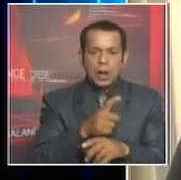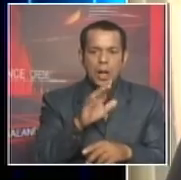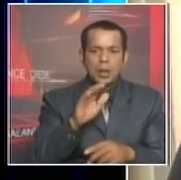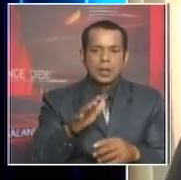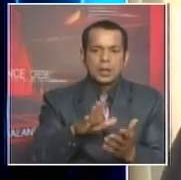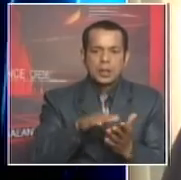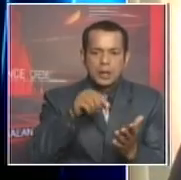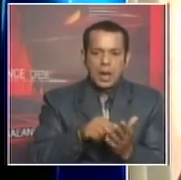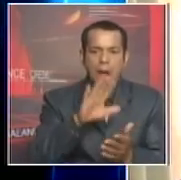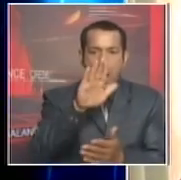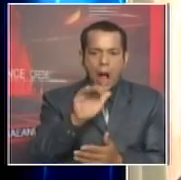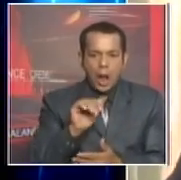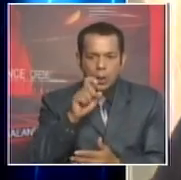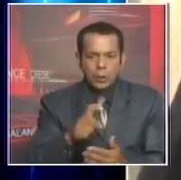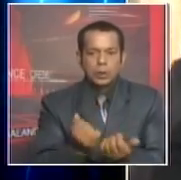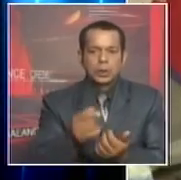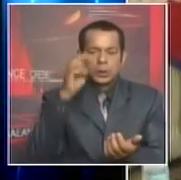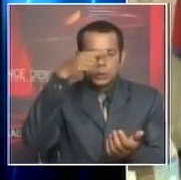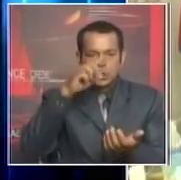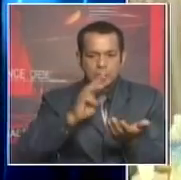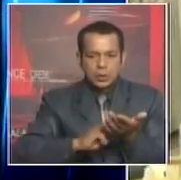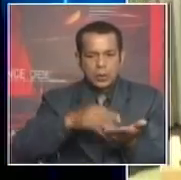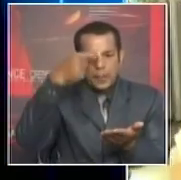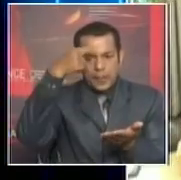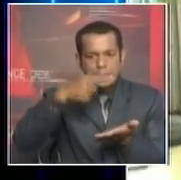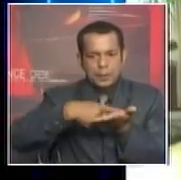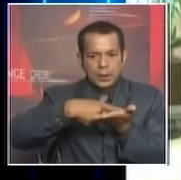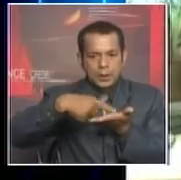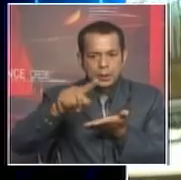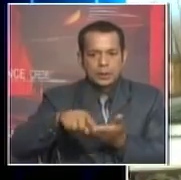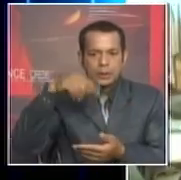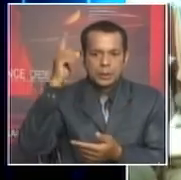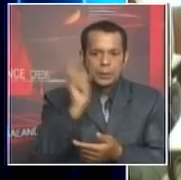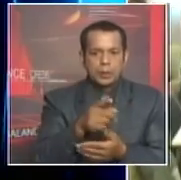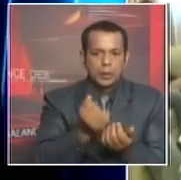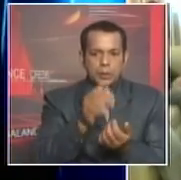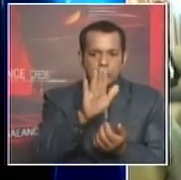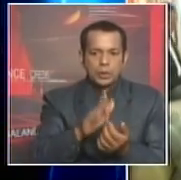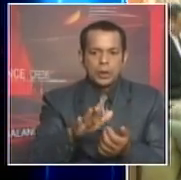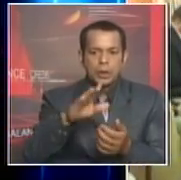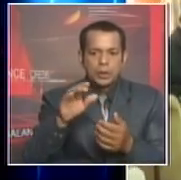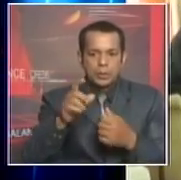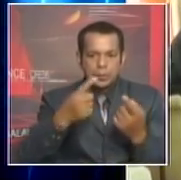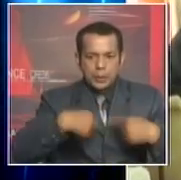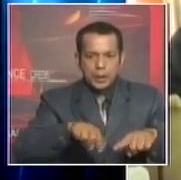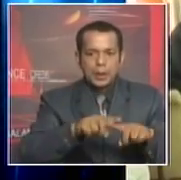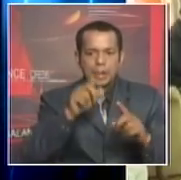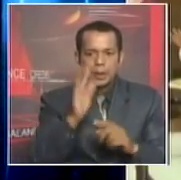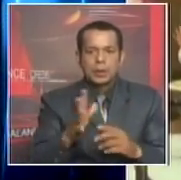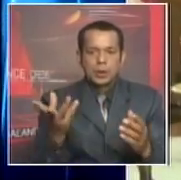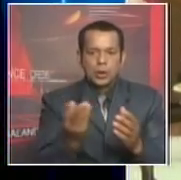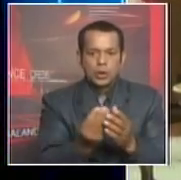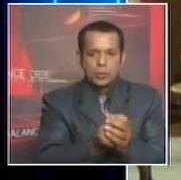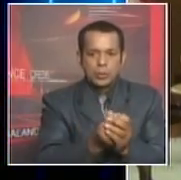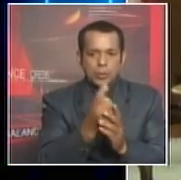र विभागहरूमा रहने सदस्यको नाम पनि सिफारिस गर्न कार्यादेश दिइएको छ। बैठकले संगठनात्मक एकीकरण